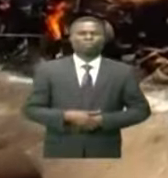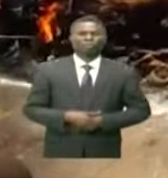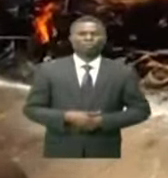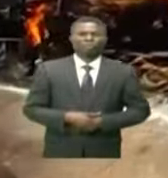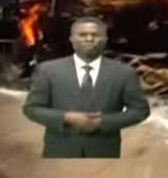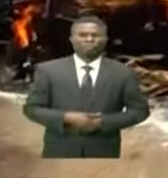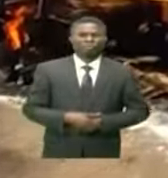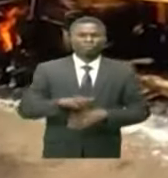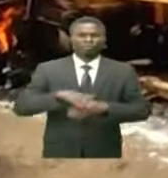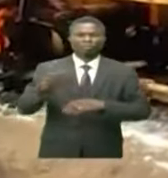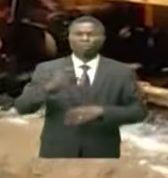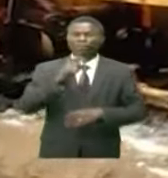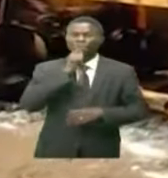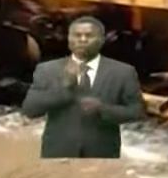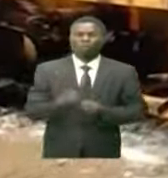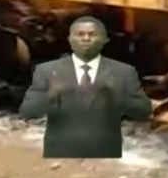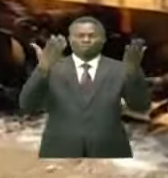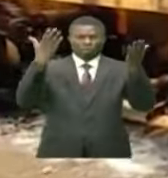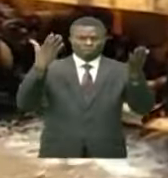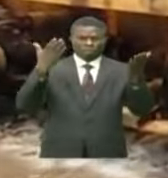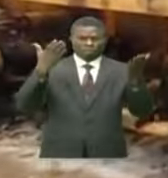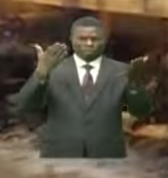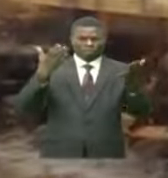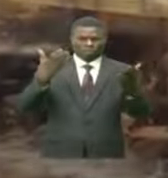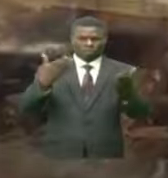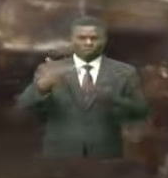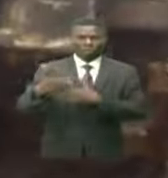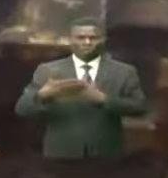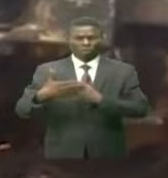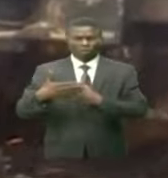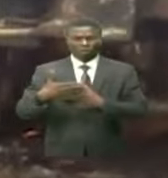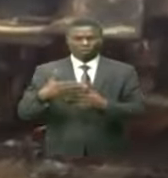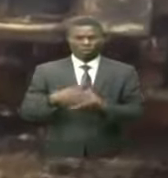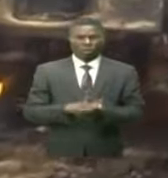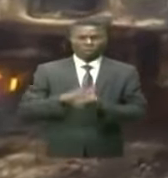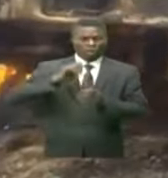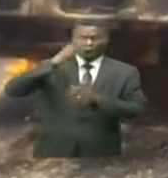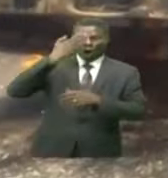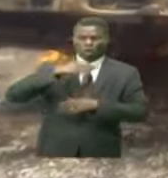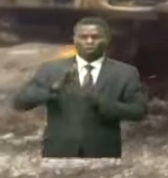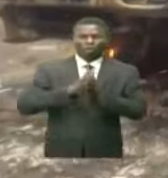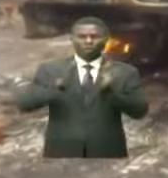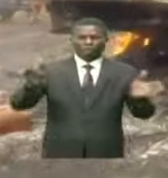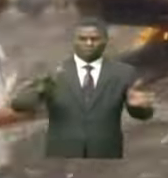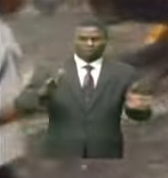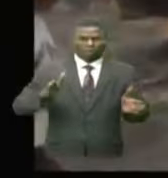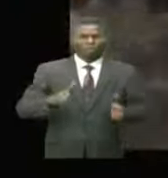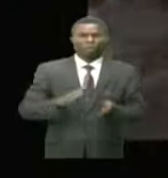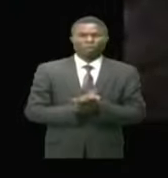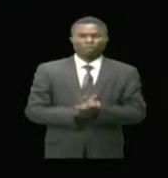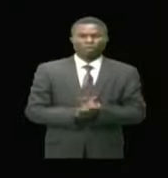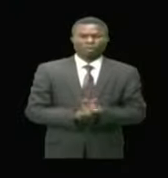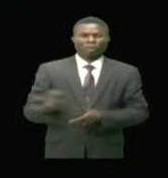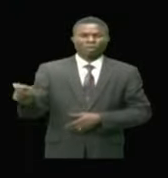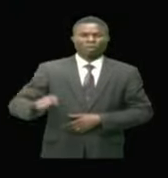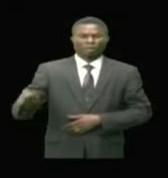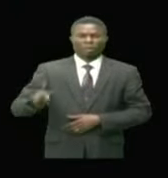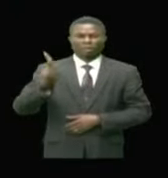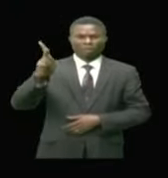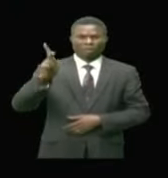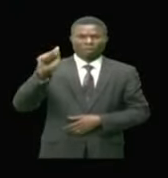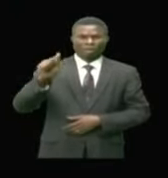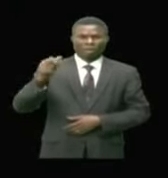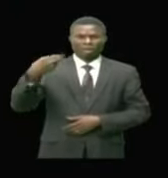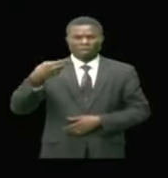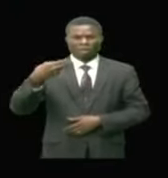véhicule après l'incendie qui s'est déclaré à côté du bloc opératoire de l'hôpital général de référence du territoire de Kaemba dans